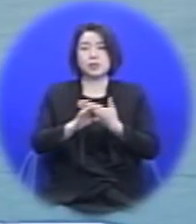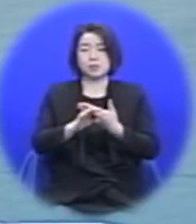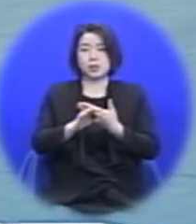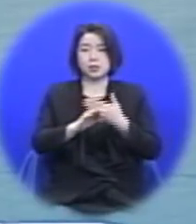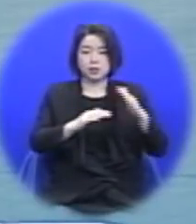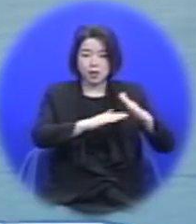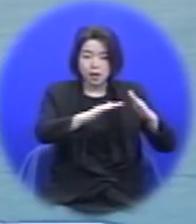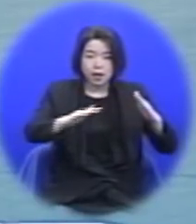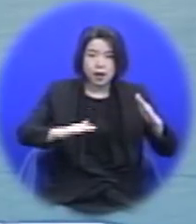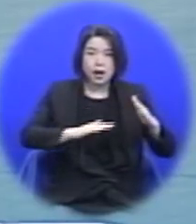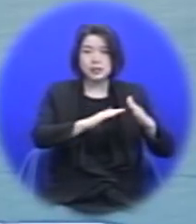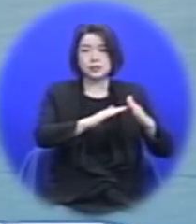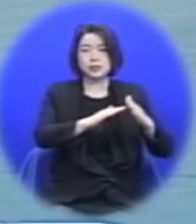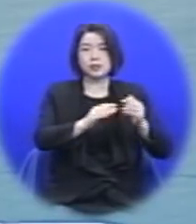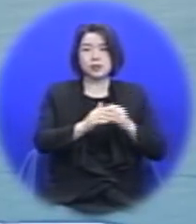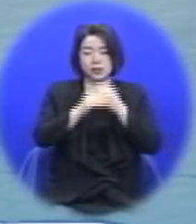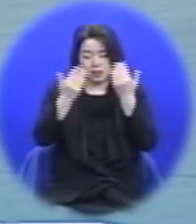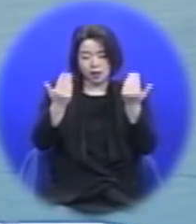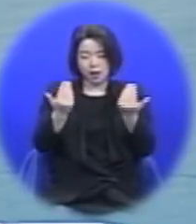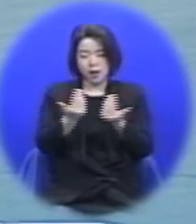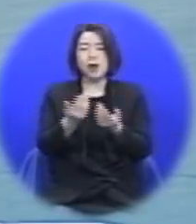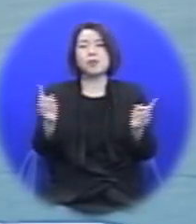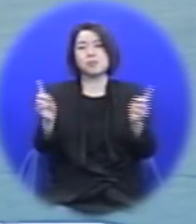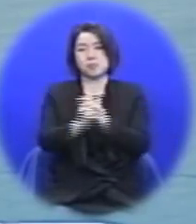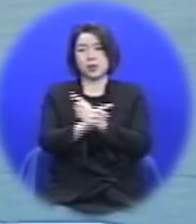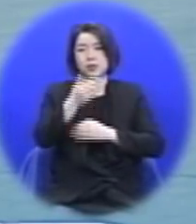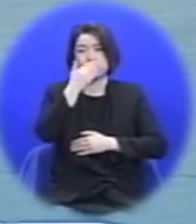가정 다 바뀝니다.